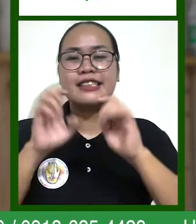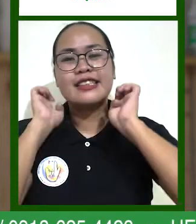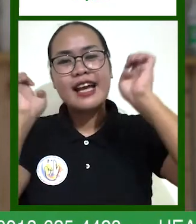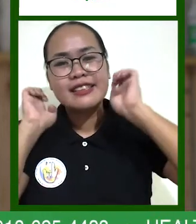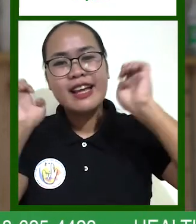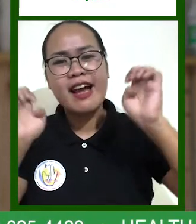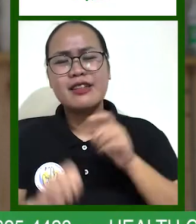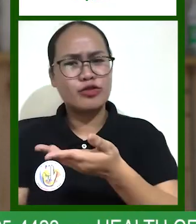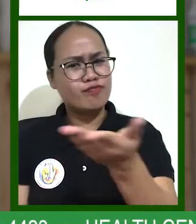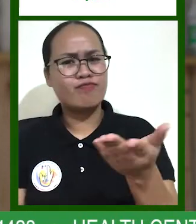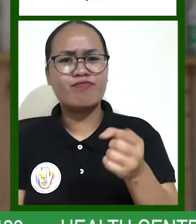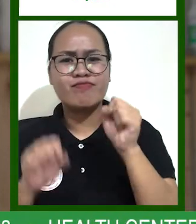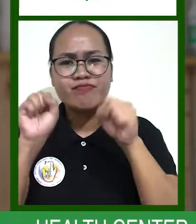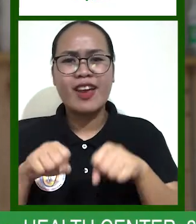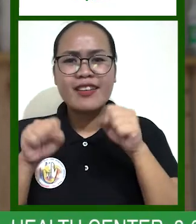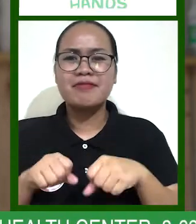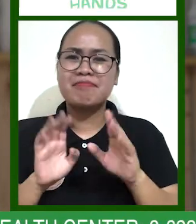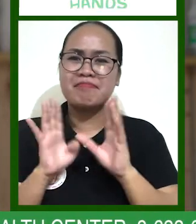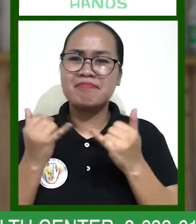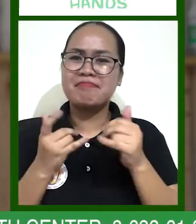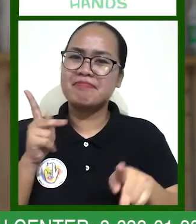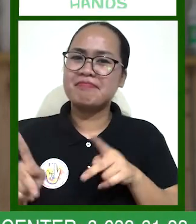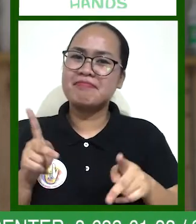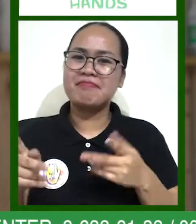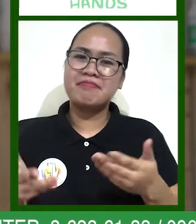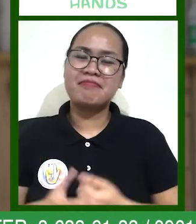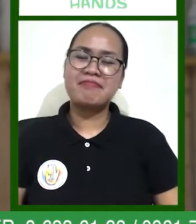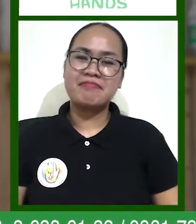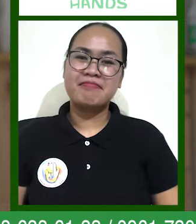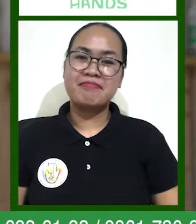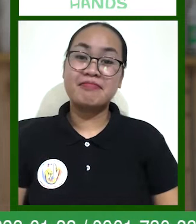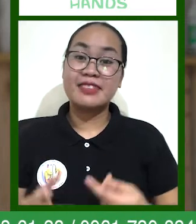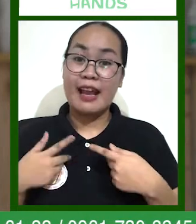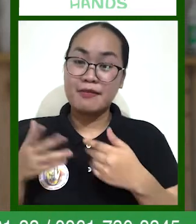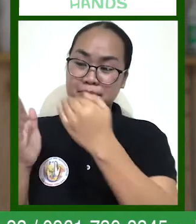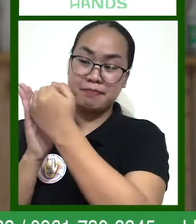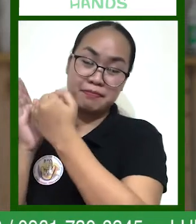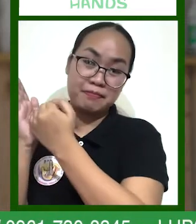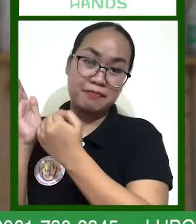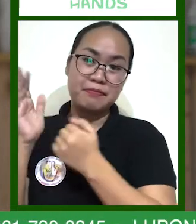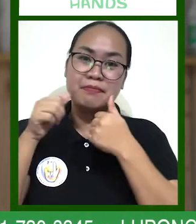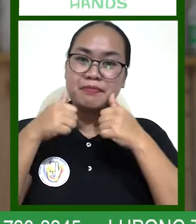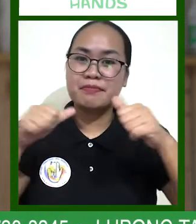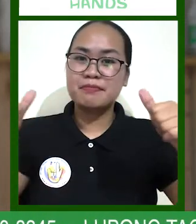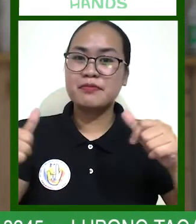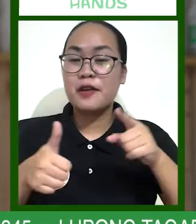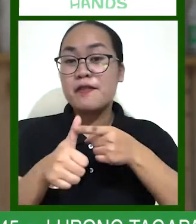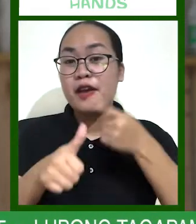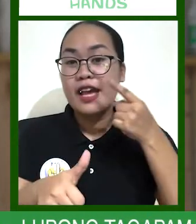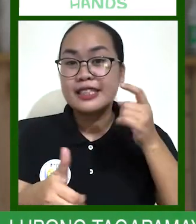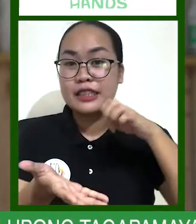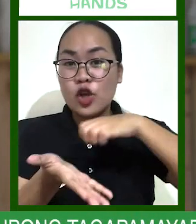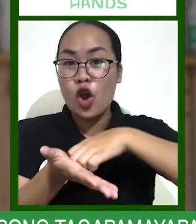rin po ang ating mga kabarangay. And ilang announcements lamang po, no? Unang-una po, ang ating